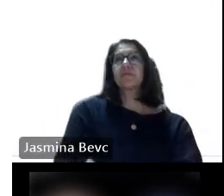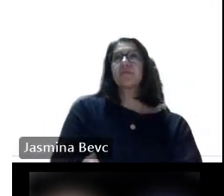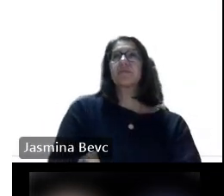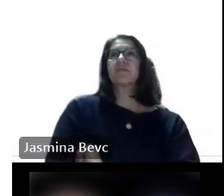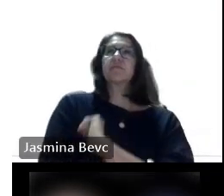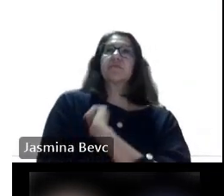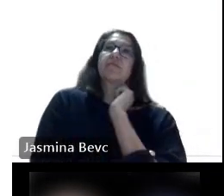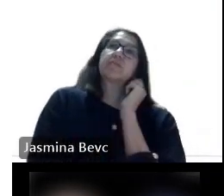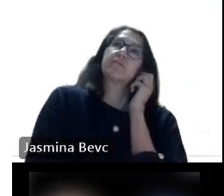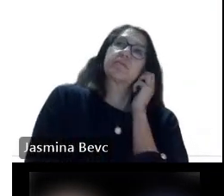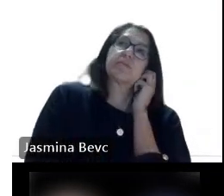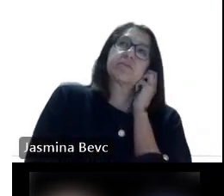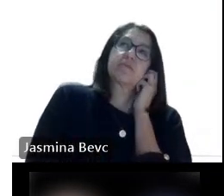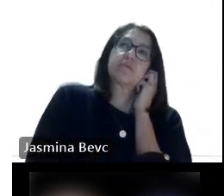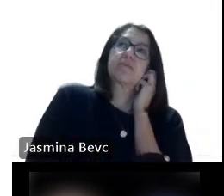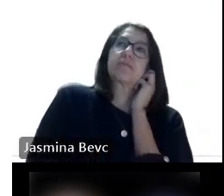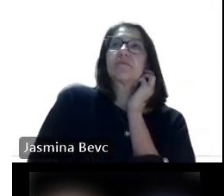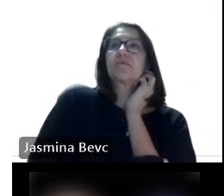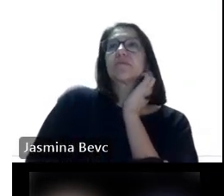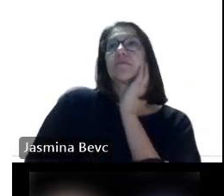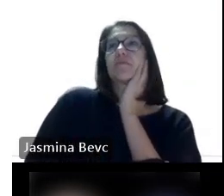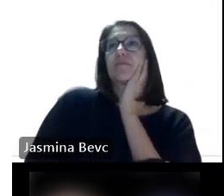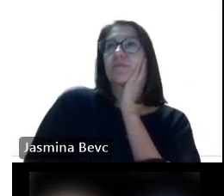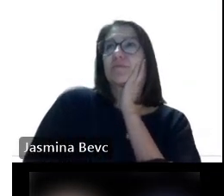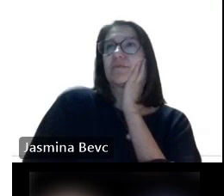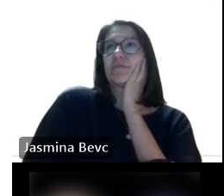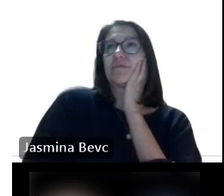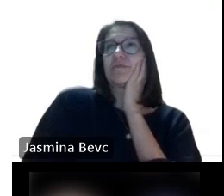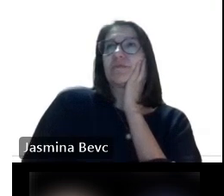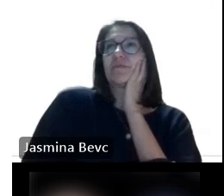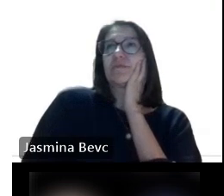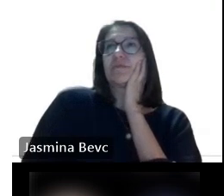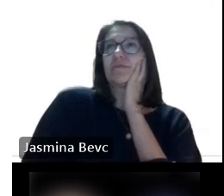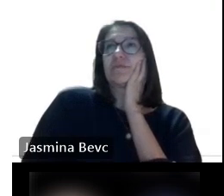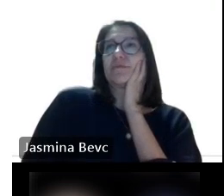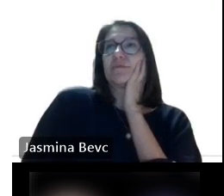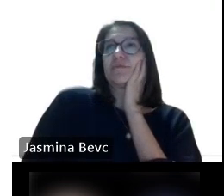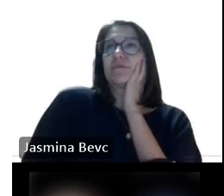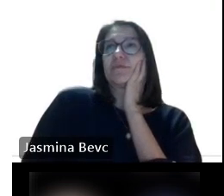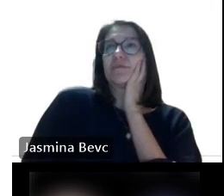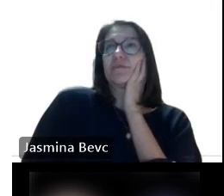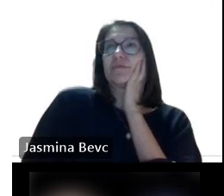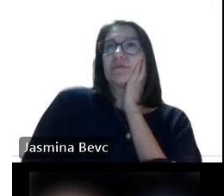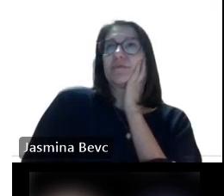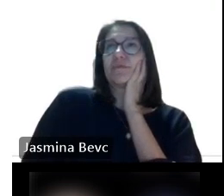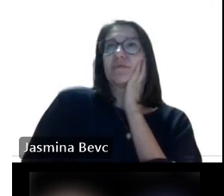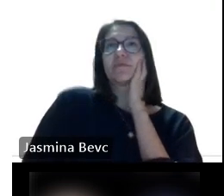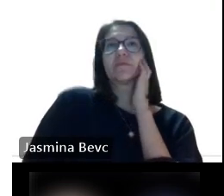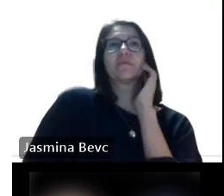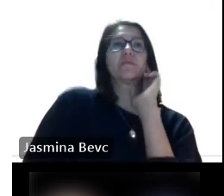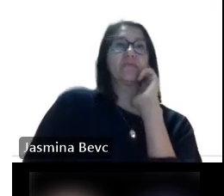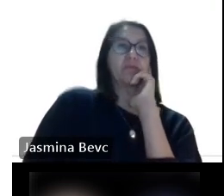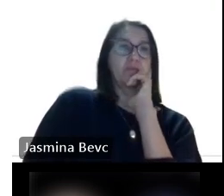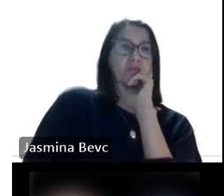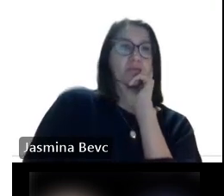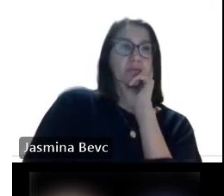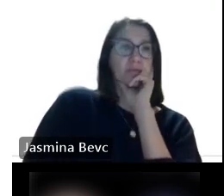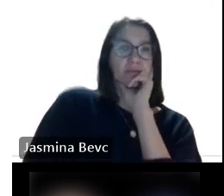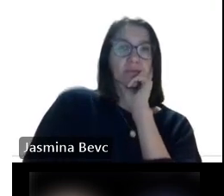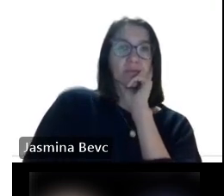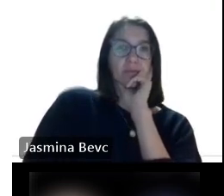ali pošiljamo vodo v talno ogrevanje z 30 stopinjami, je razlike 10 stopinj, pomeni, da se bo